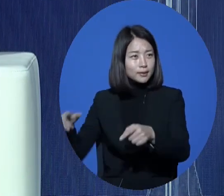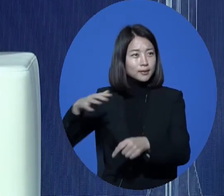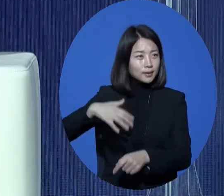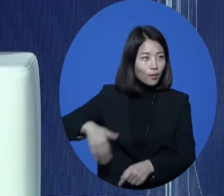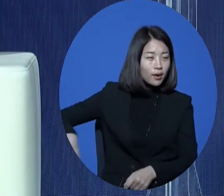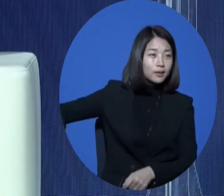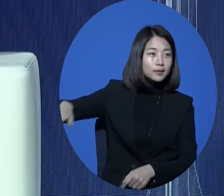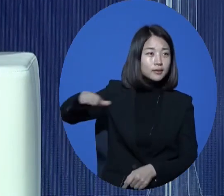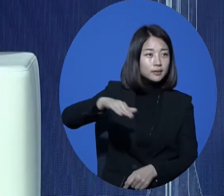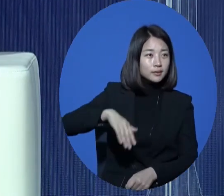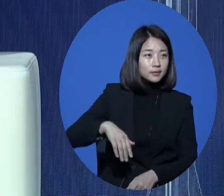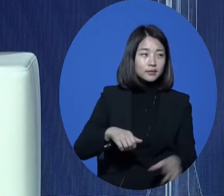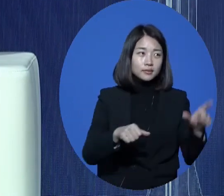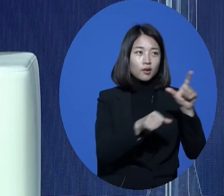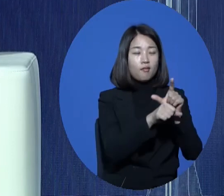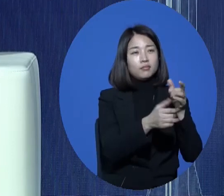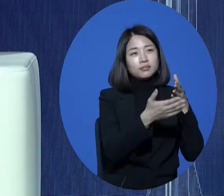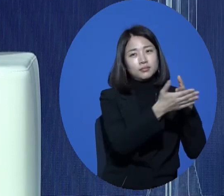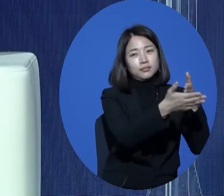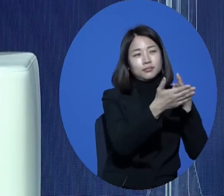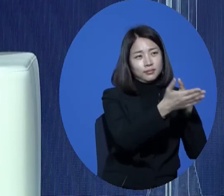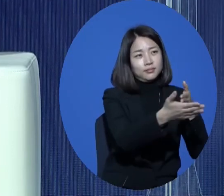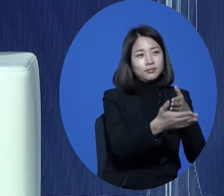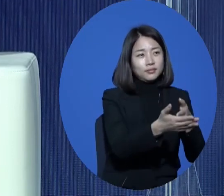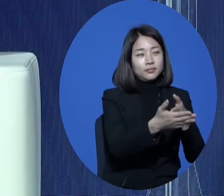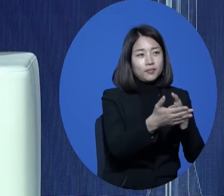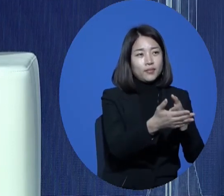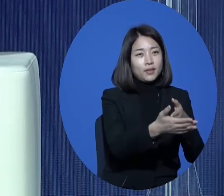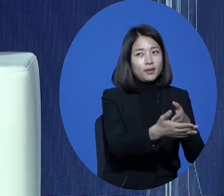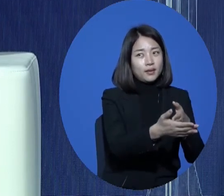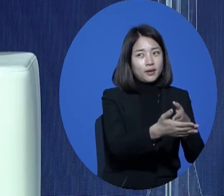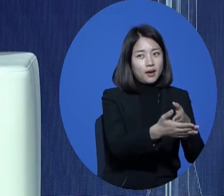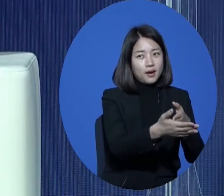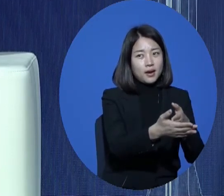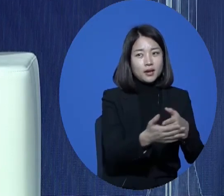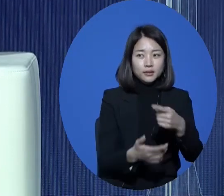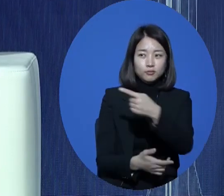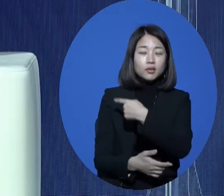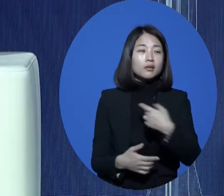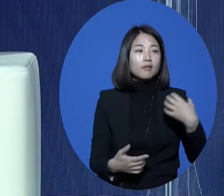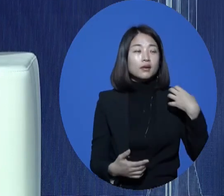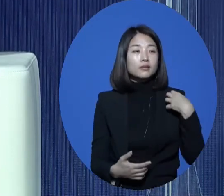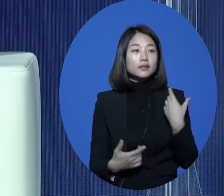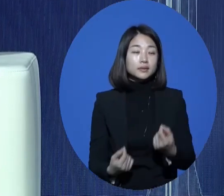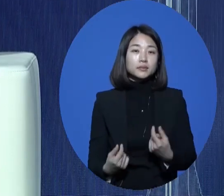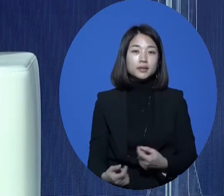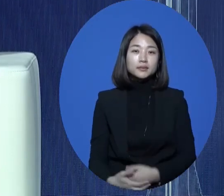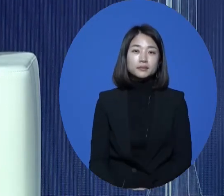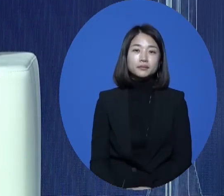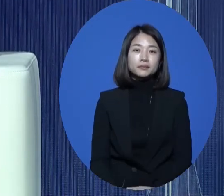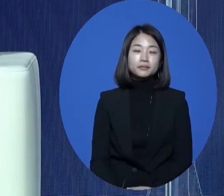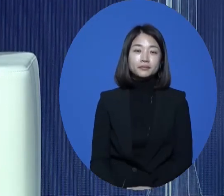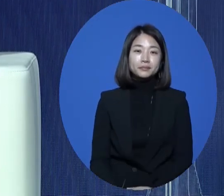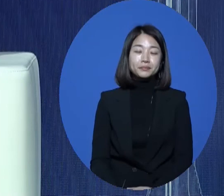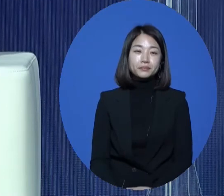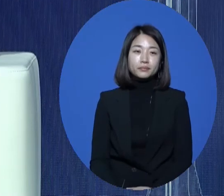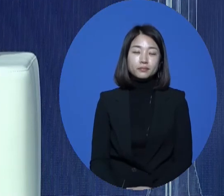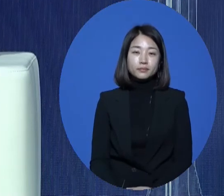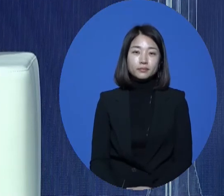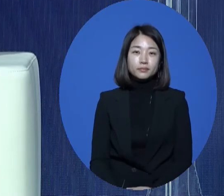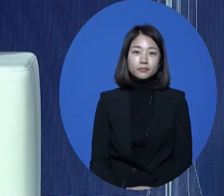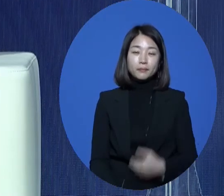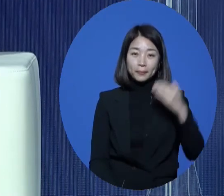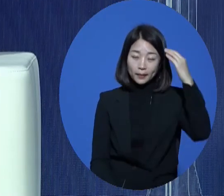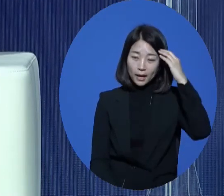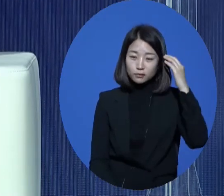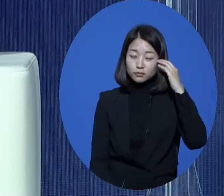더 강력하게 주장하고 싸워가야 될 우리의 과제가 된 것이다라는 생각이 듭니다. 그래서